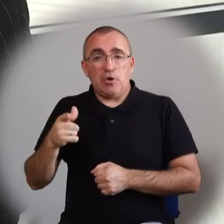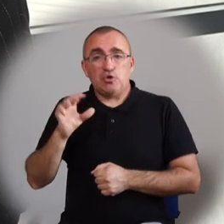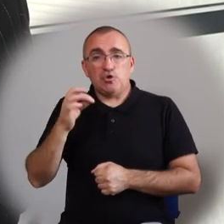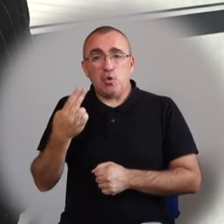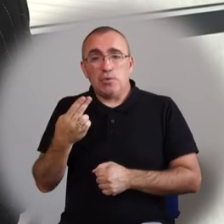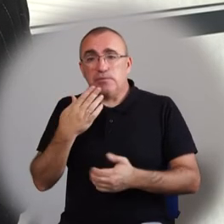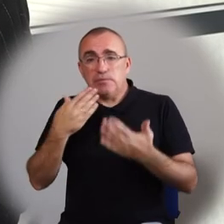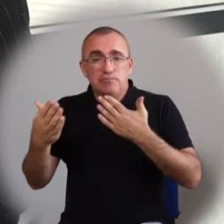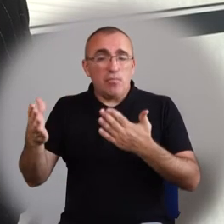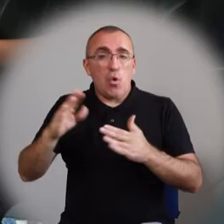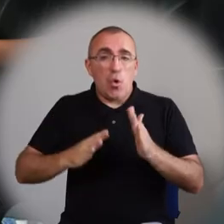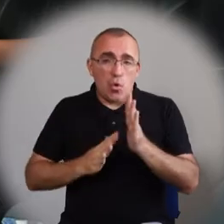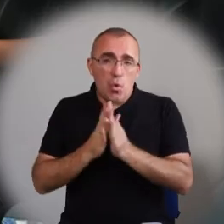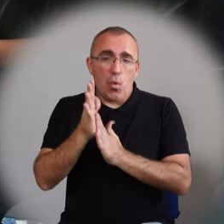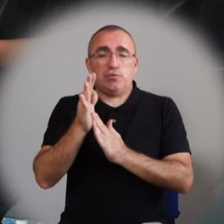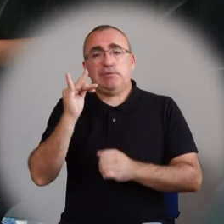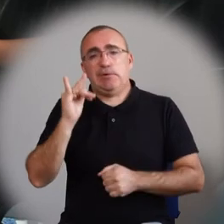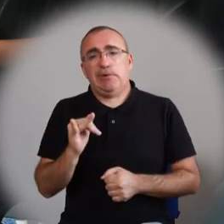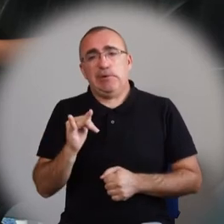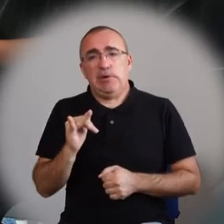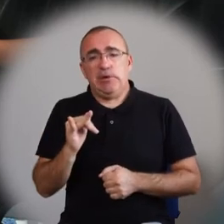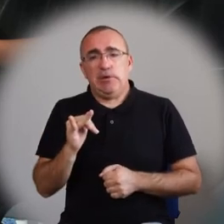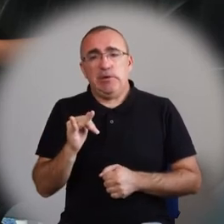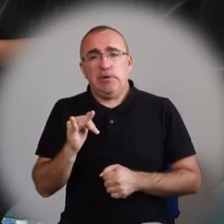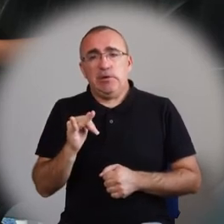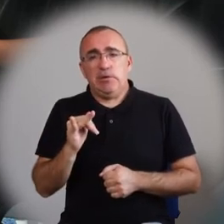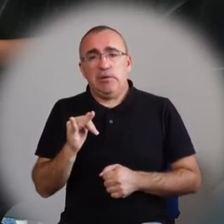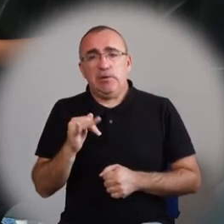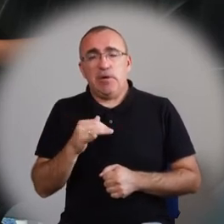це соціологія росту і